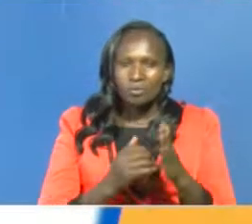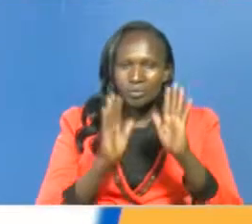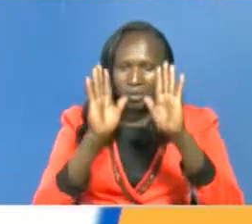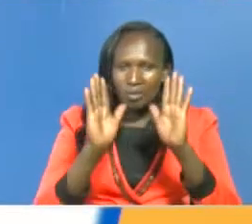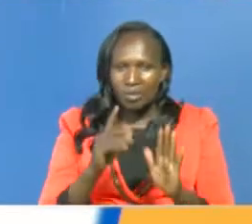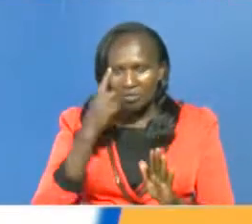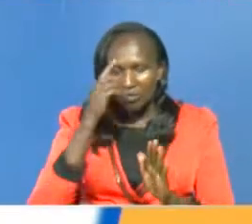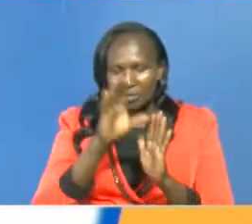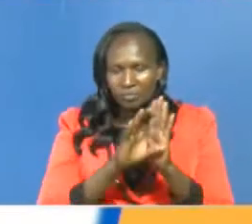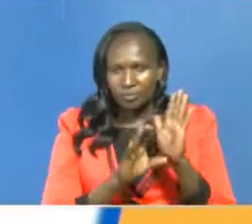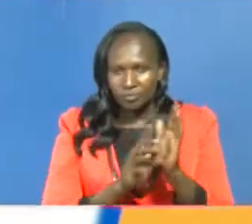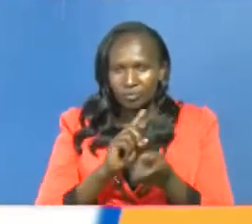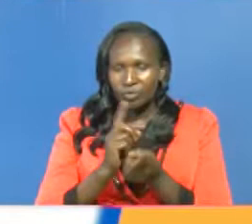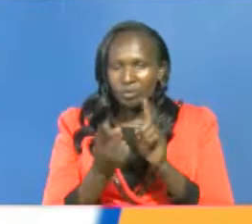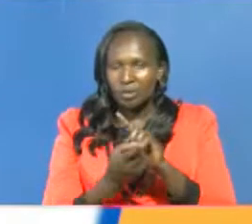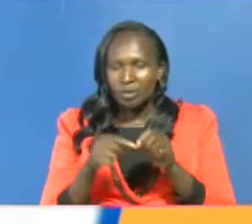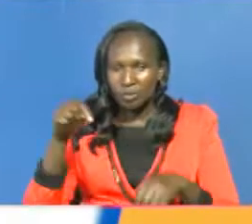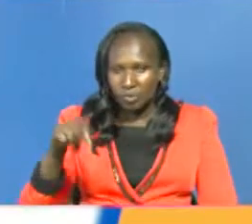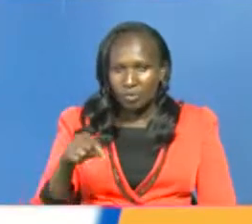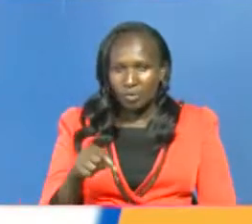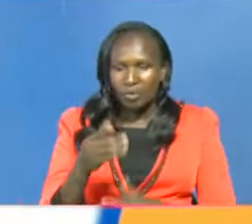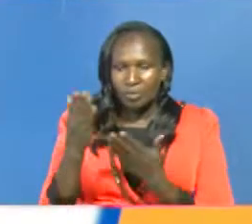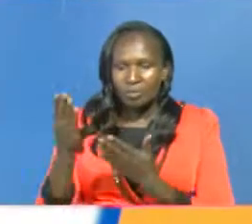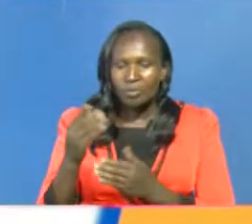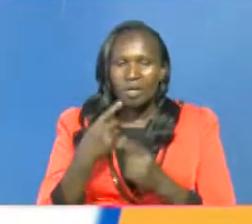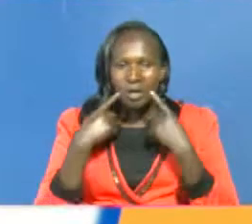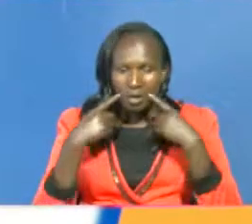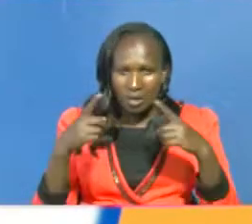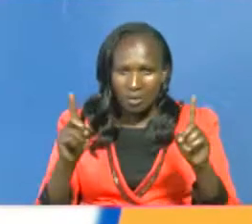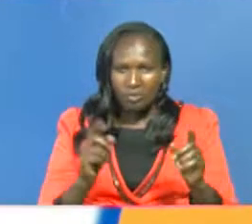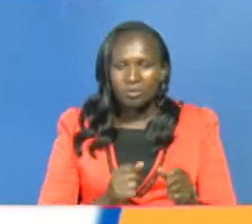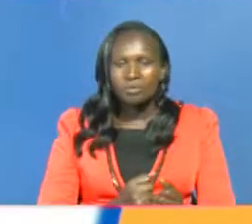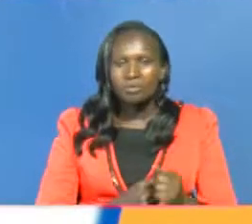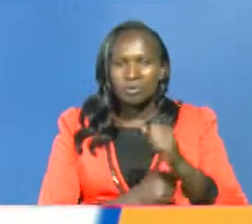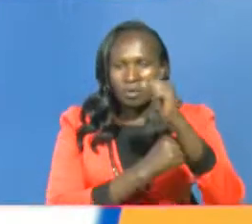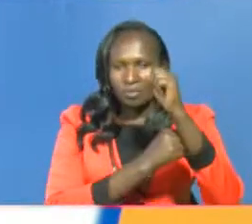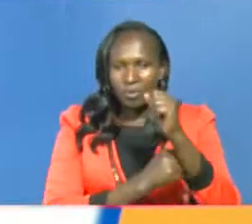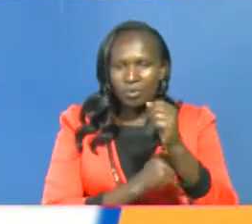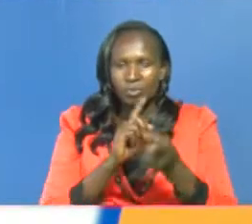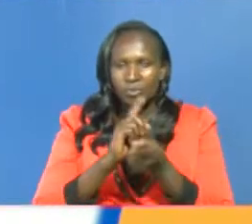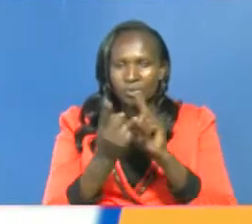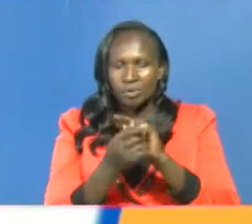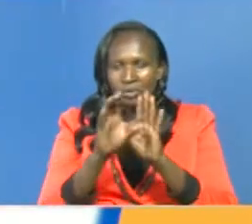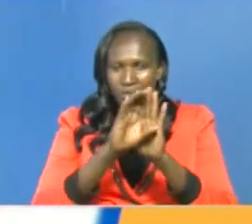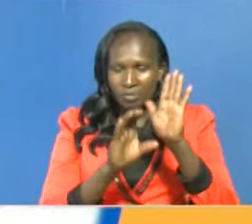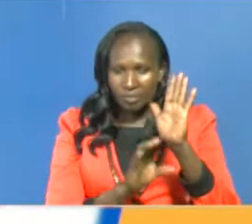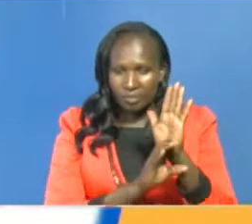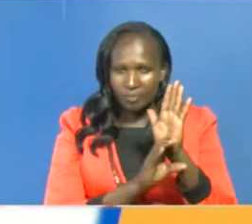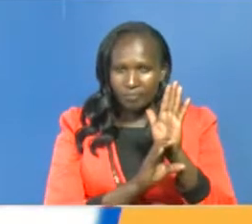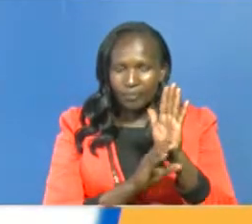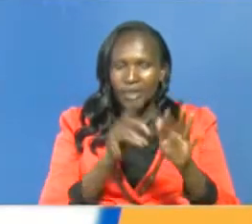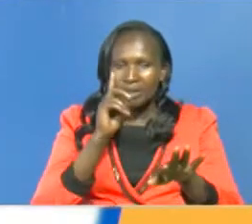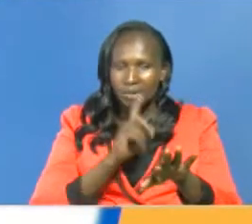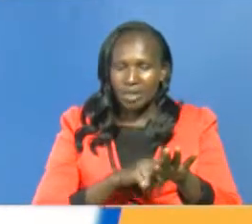Hii leo waziri wa Ugatuzi Eugene Wamalwa ametangaza kuunga mkono pendekezo la kubadilisha katiba.